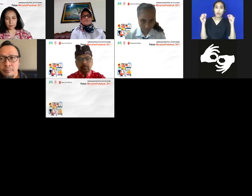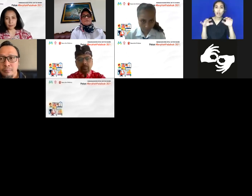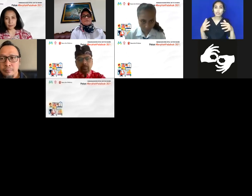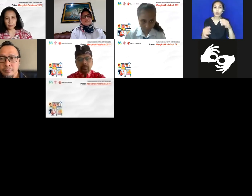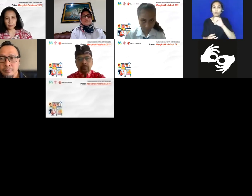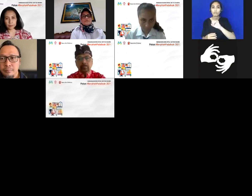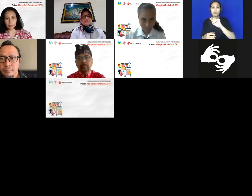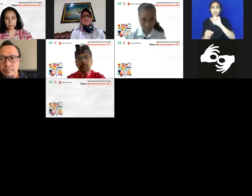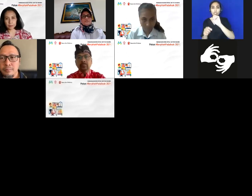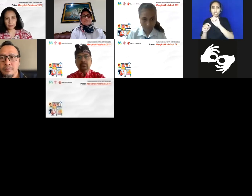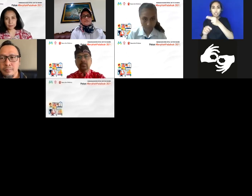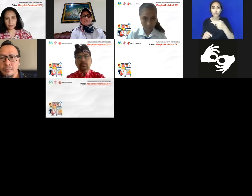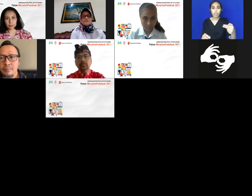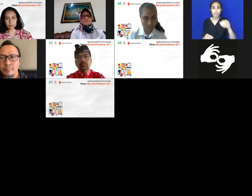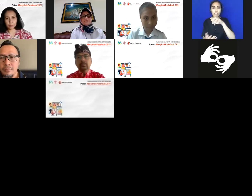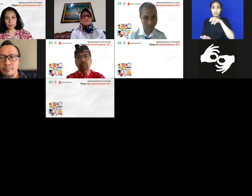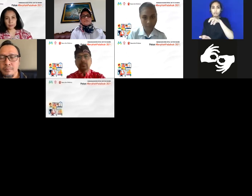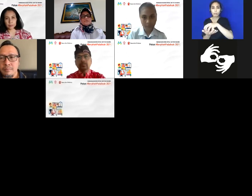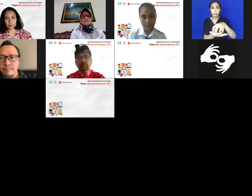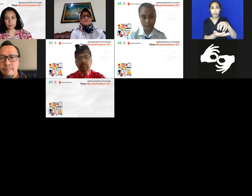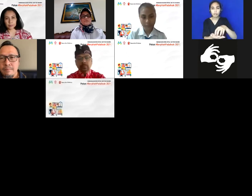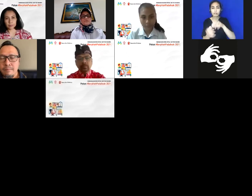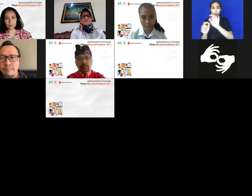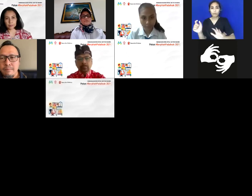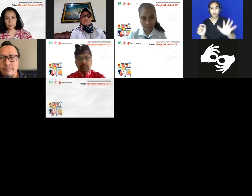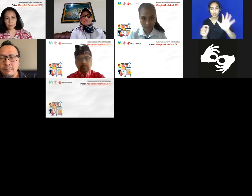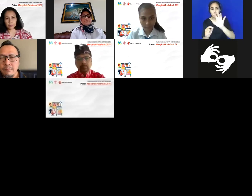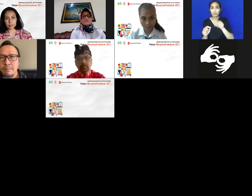Indonesia, COVID is a really big problem, and probably,